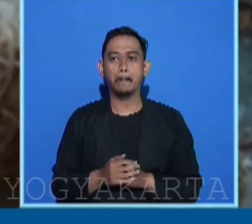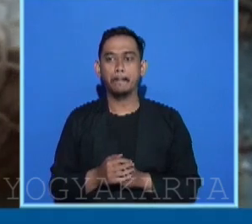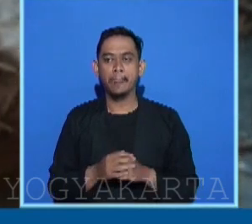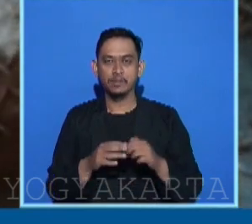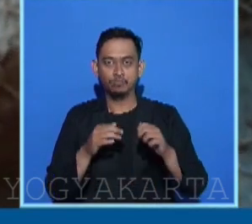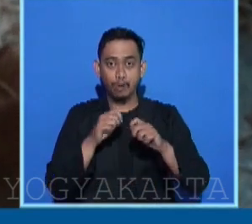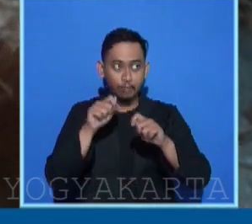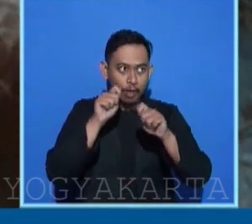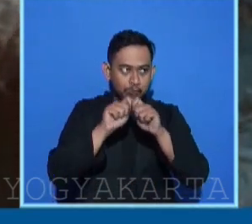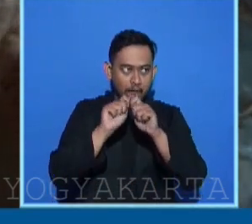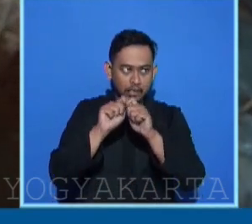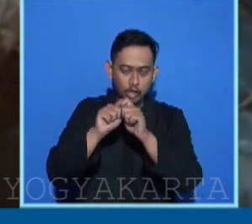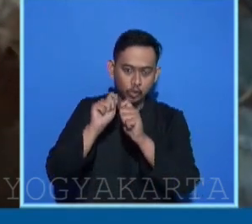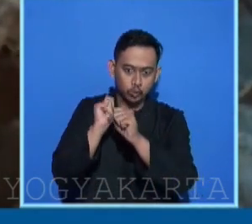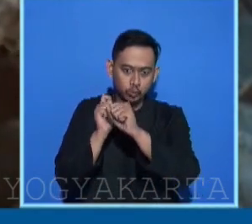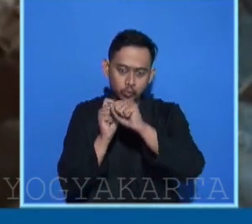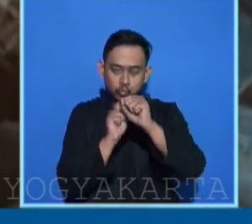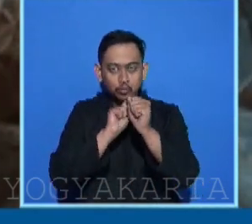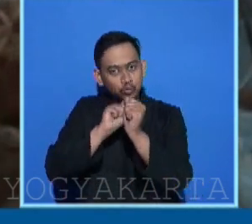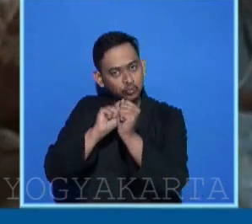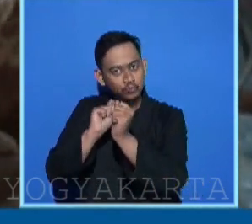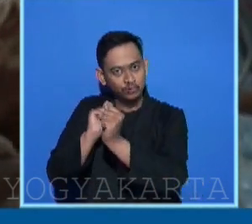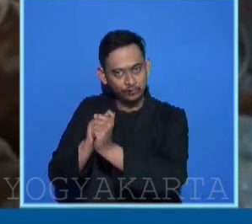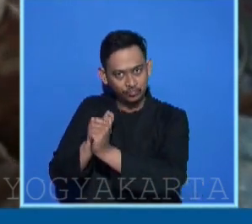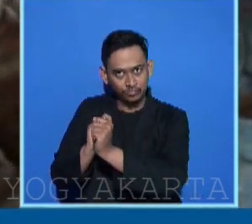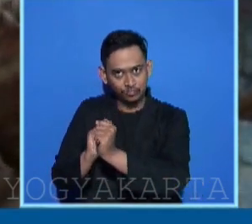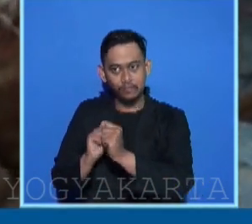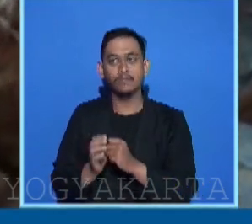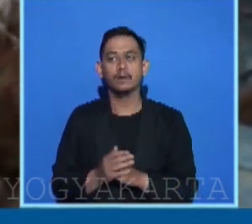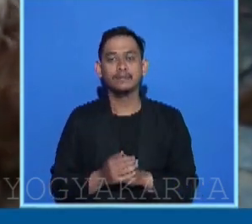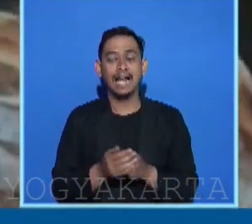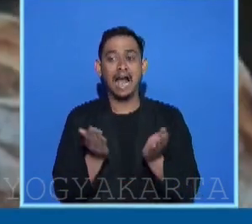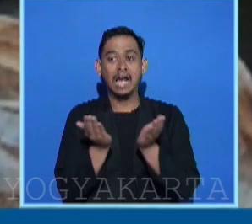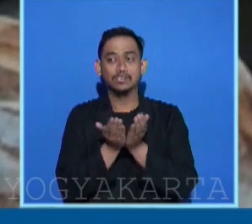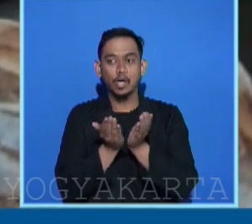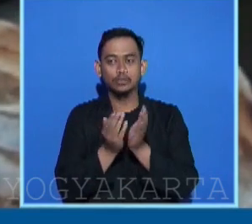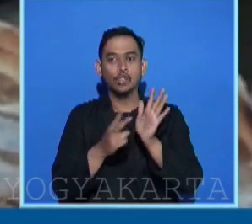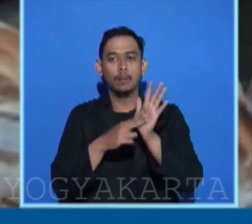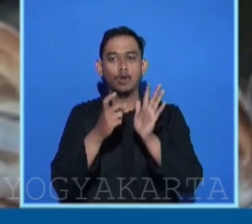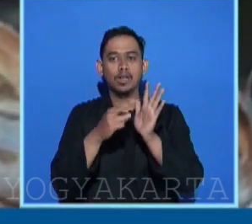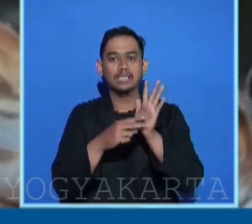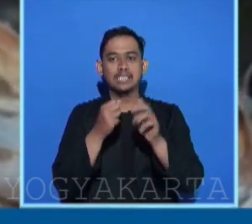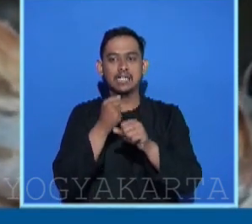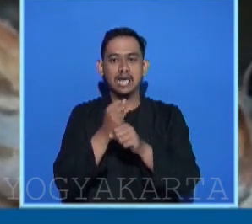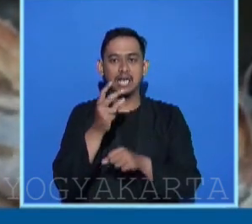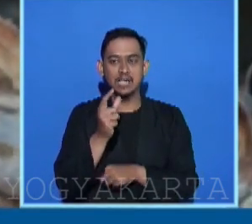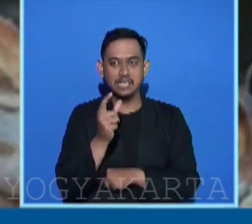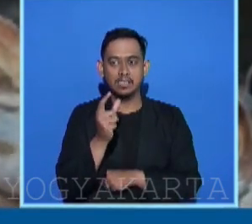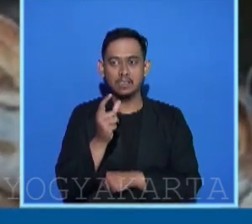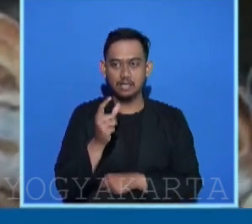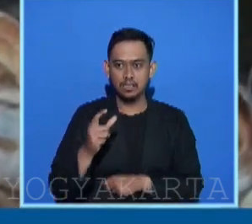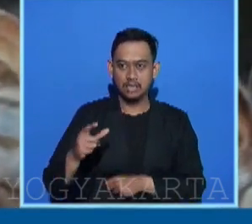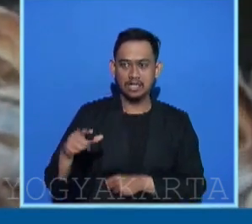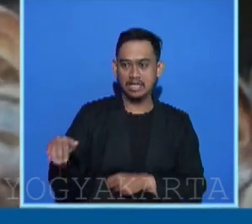membabar Cipto Roso Lan karsanipun ing satu galeng Kajeng Munggur sisik Nogo dipun Tata tunggal nggina Ageng Tahmi